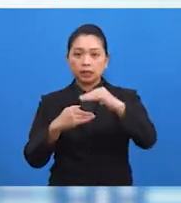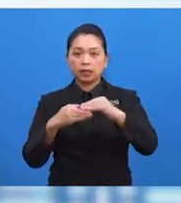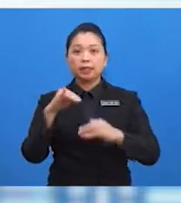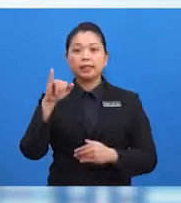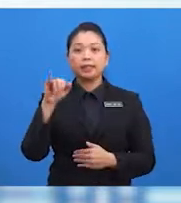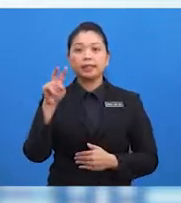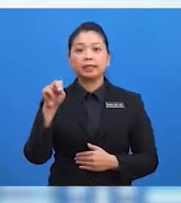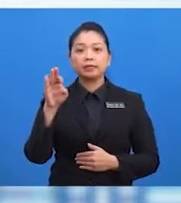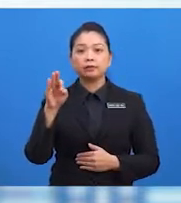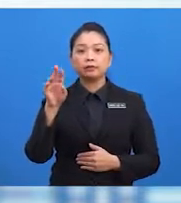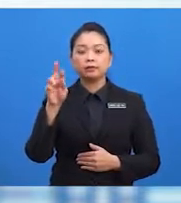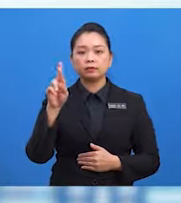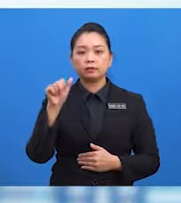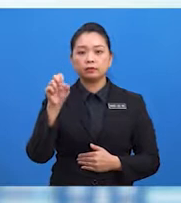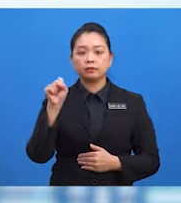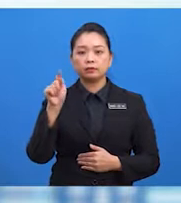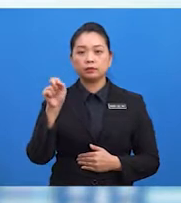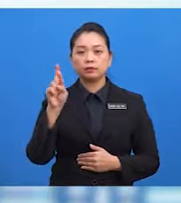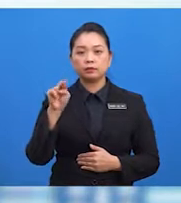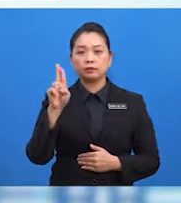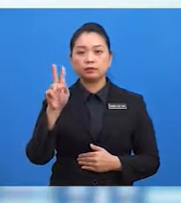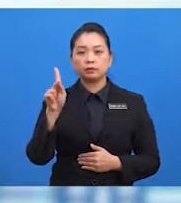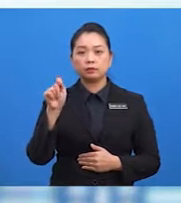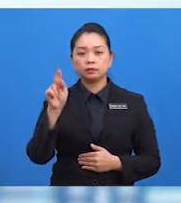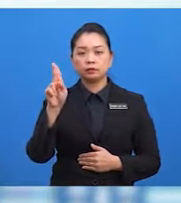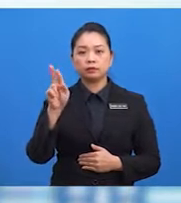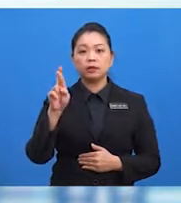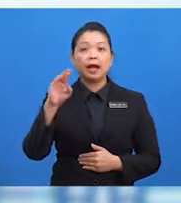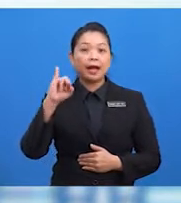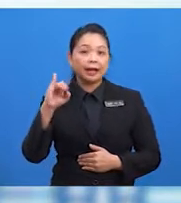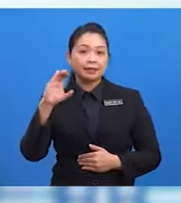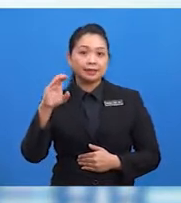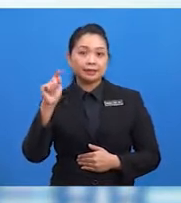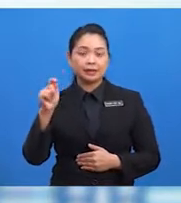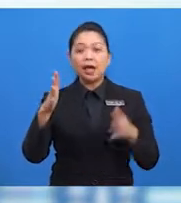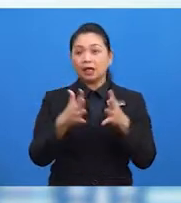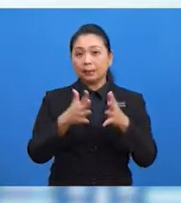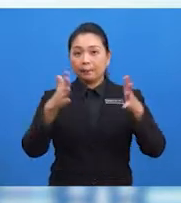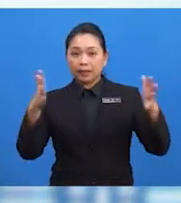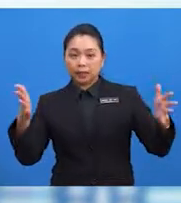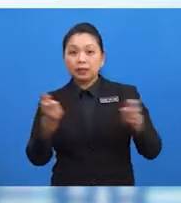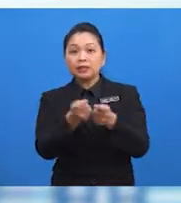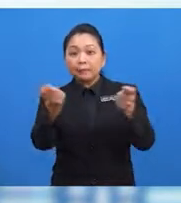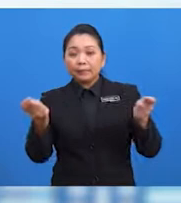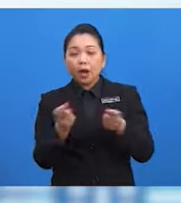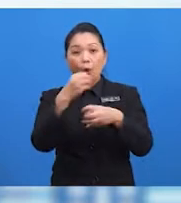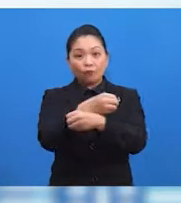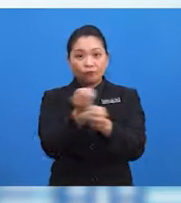ICT, pengembangan ruang pejabat dan bayaran kelengkapan pejabat-pejabat kerajaan.